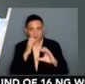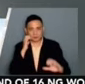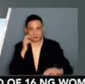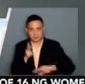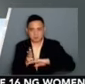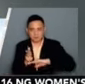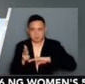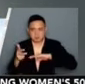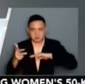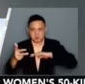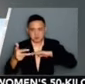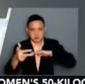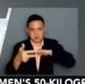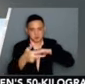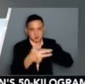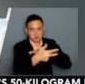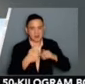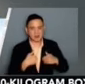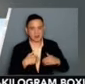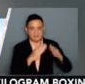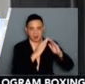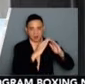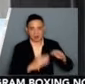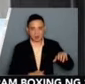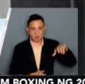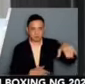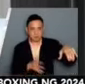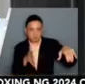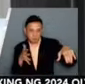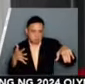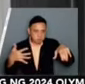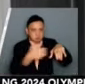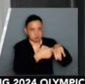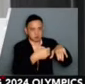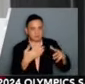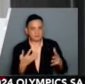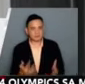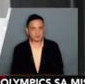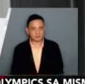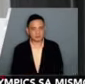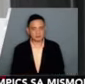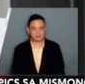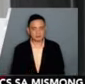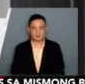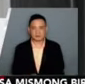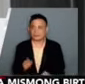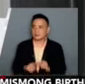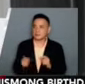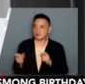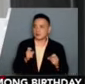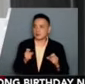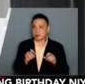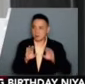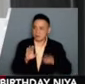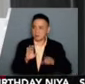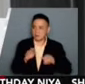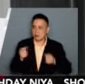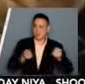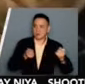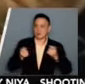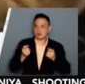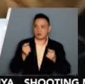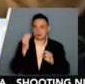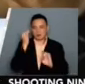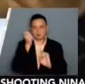at sumalpok sa bakod ng bahay na nasa kabilang Lane hindi niya nak dahil ah under the influence of